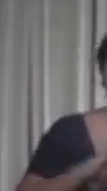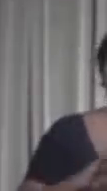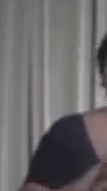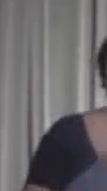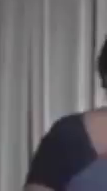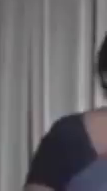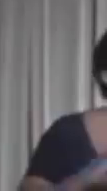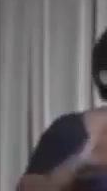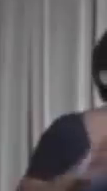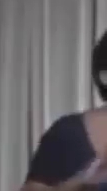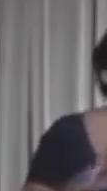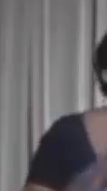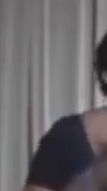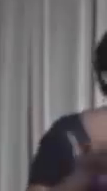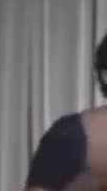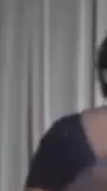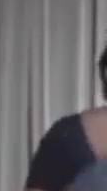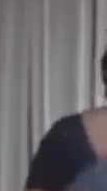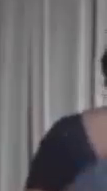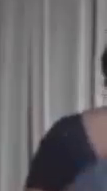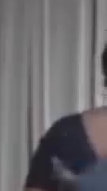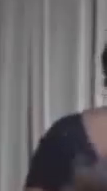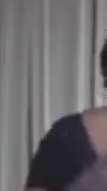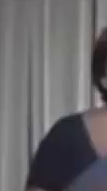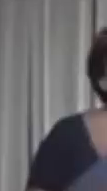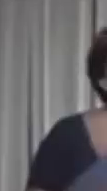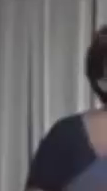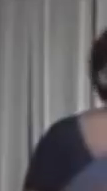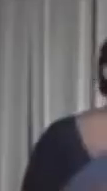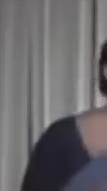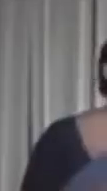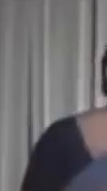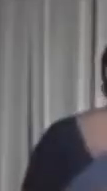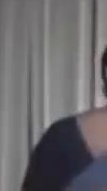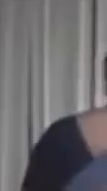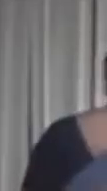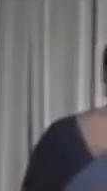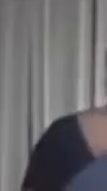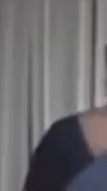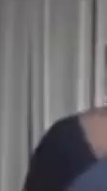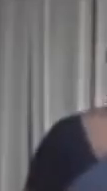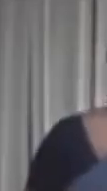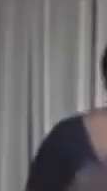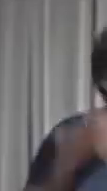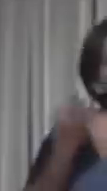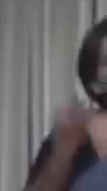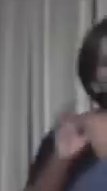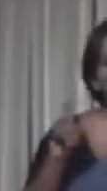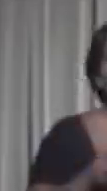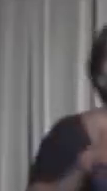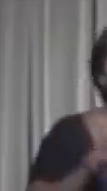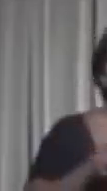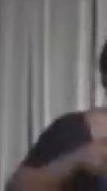என்னுடைய சமூகம், தமிழ் சமூகம், முஸ்லீம் சமூகம், சிங்கள சமூகம் எல்லாரும் சுதந்திரத்துக்காக பாடுபட்டு பெற்றுக் கொடுத்த ஒரு நாடு தான் இந்த